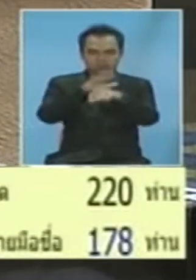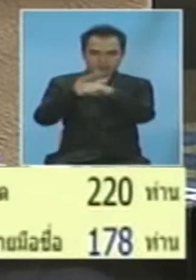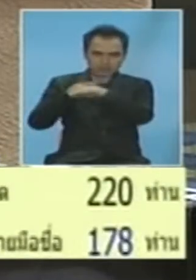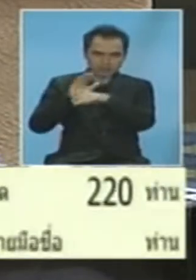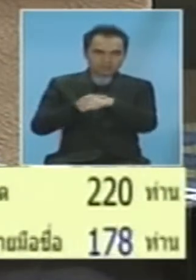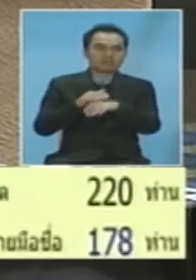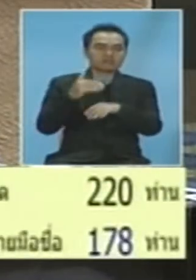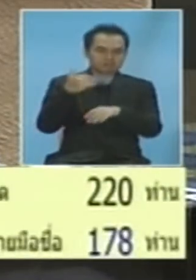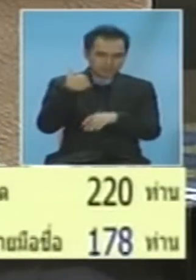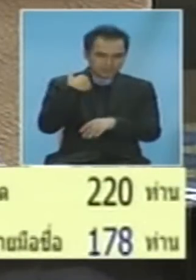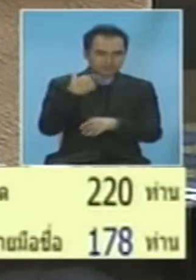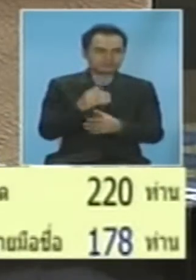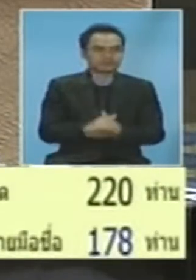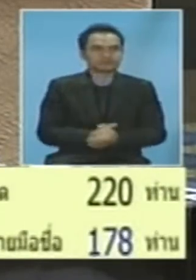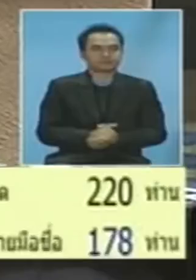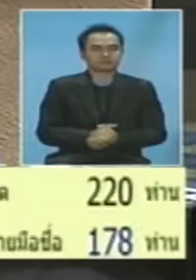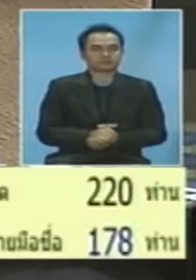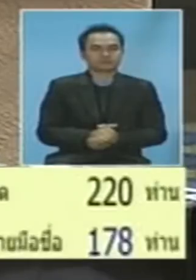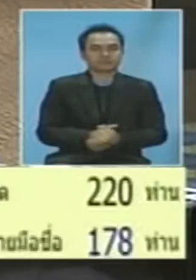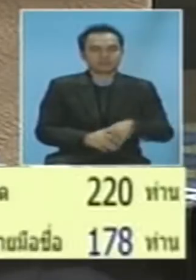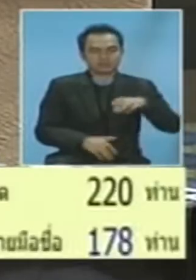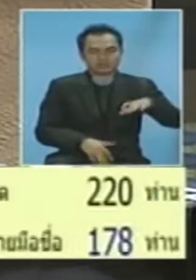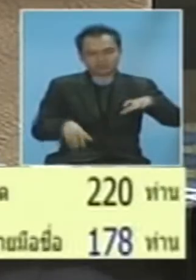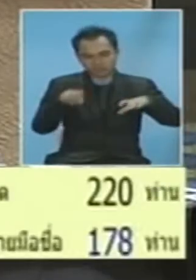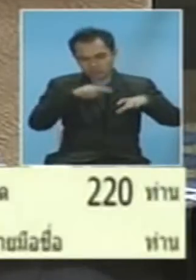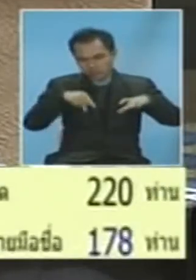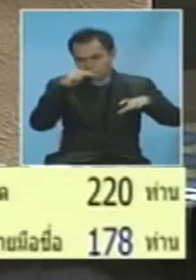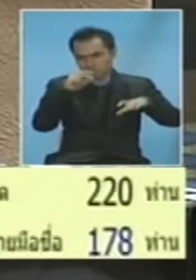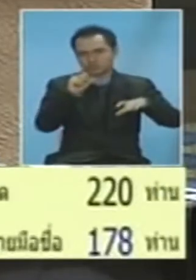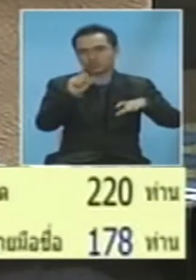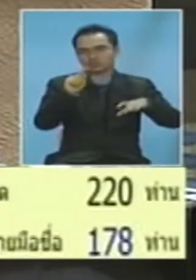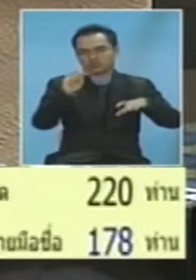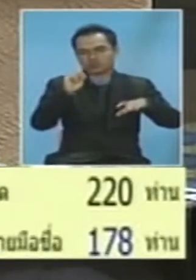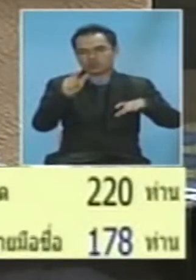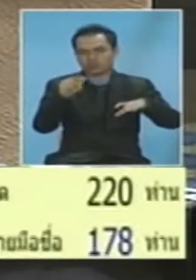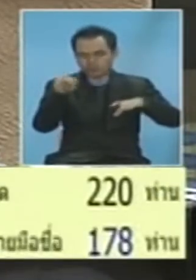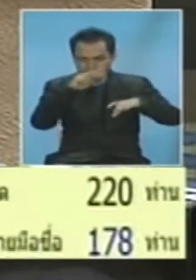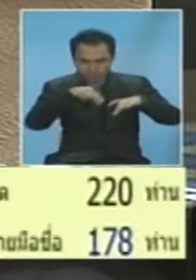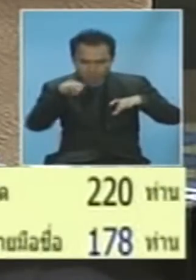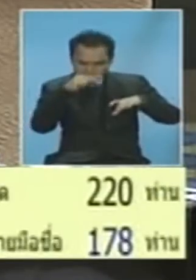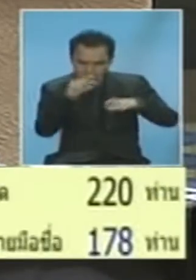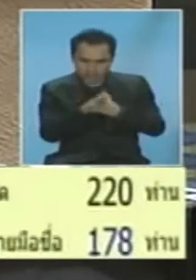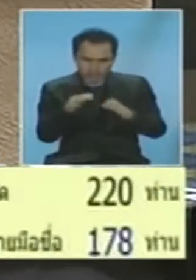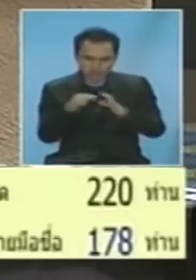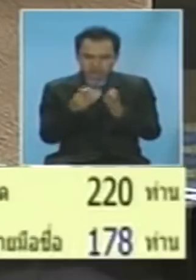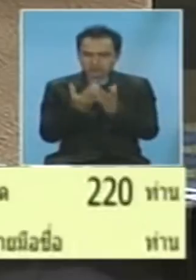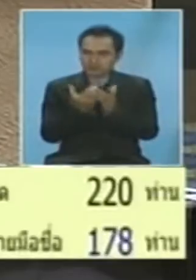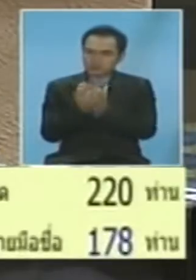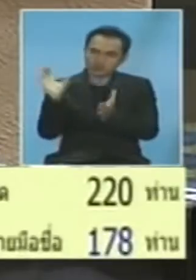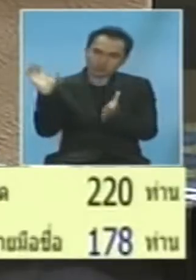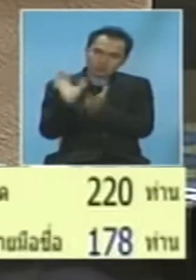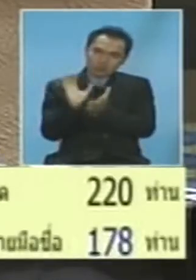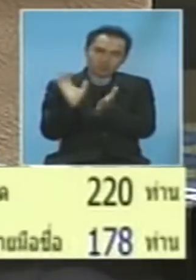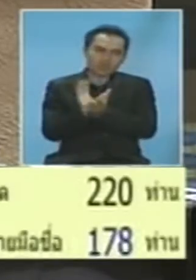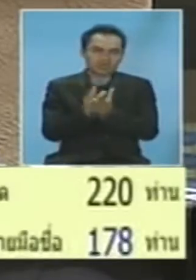และในขณะเดียวกันสำนักงานตรวจเงินแผ่นดินผู้ทำการตรวจงบประมาณและ